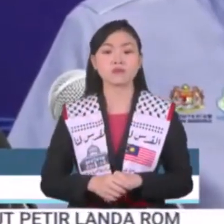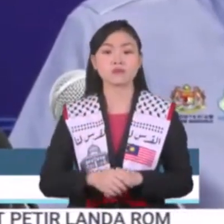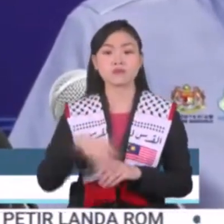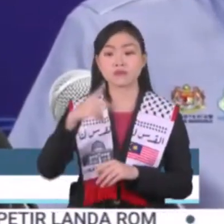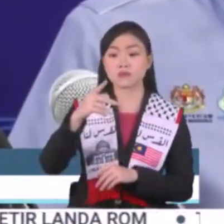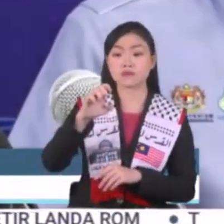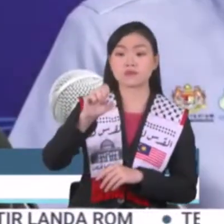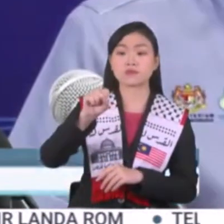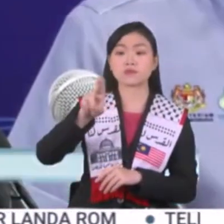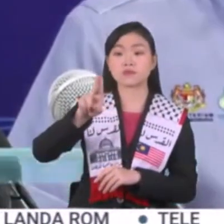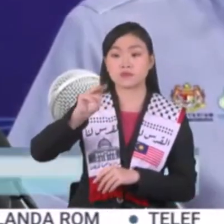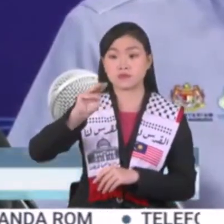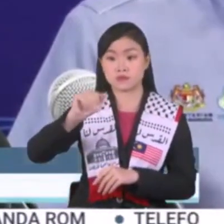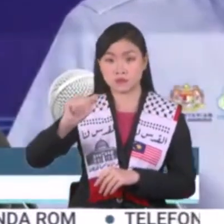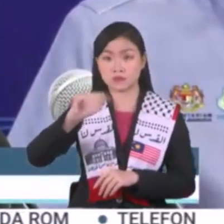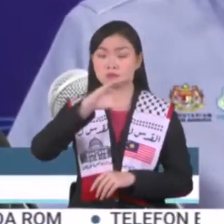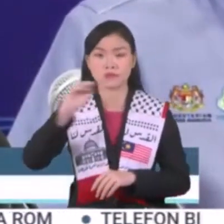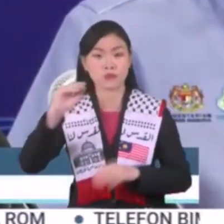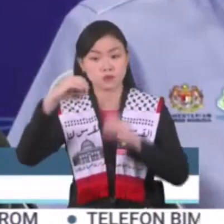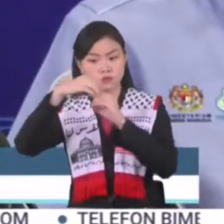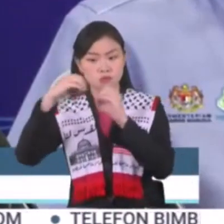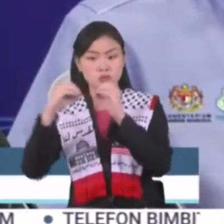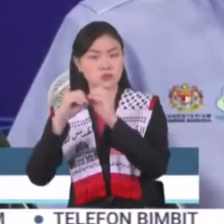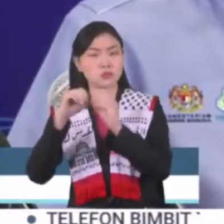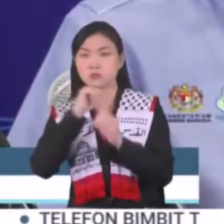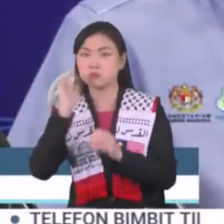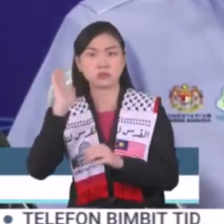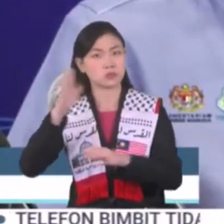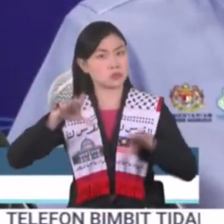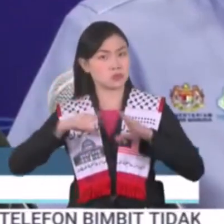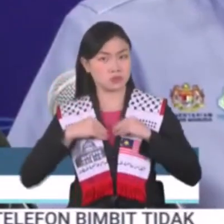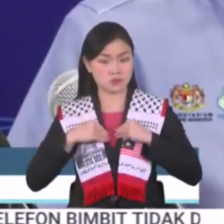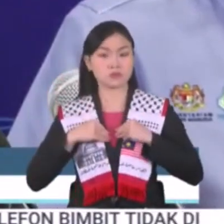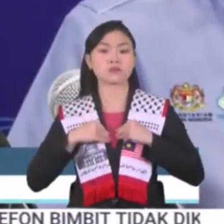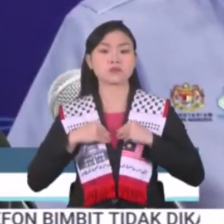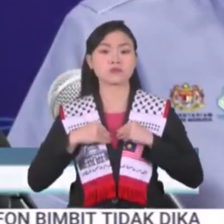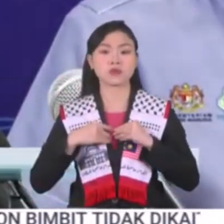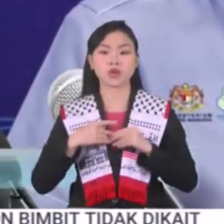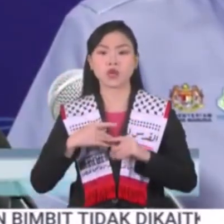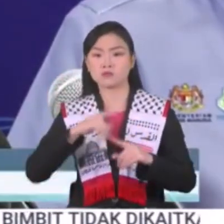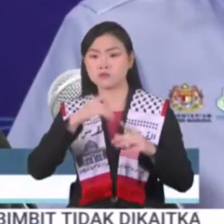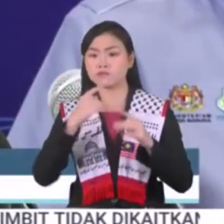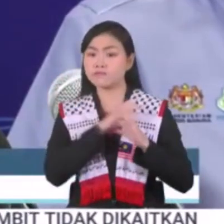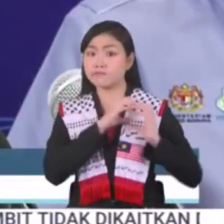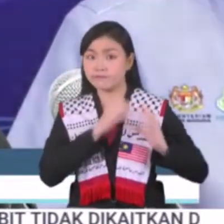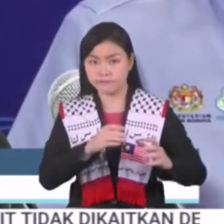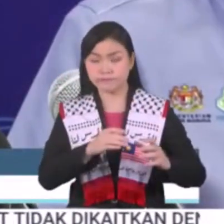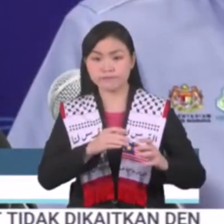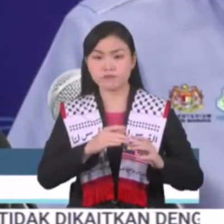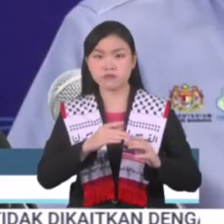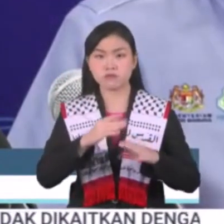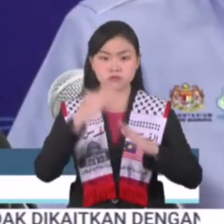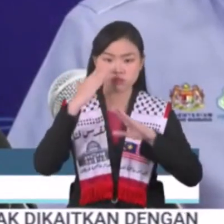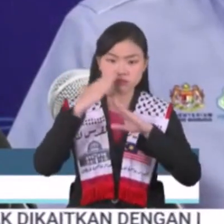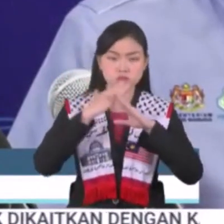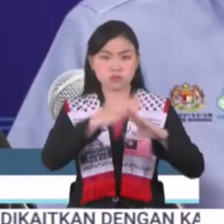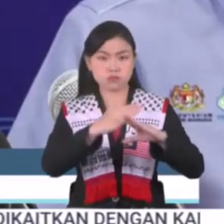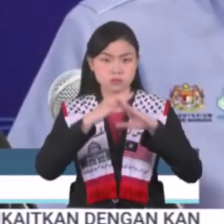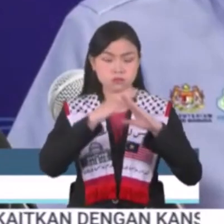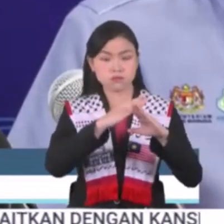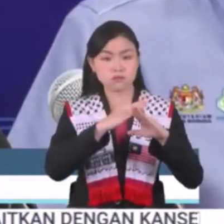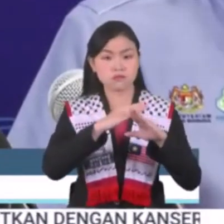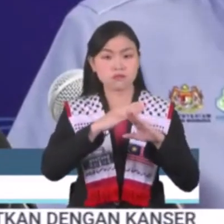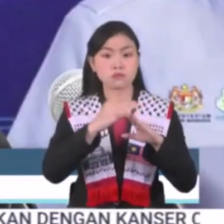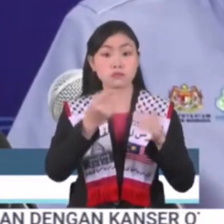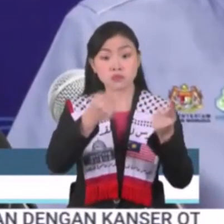Kesuma dan juga Perkeso tidak akan berkompromi dalam isu ini. Kita bertekad untuk memerangi kartel-kartel